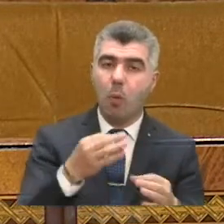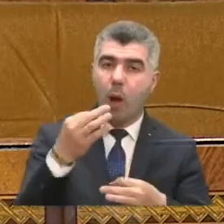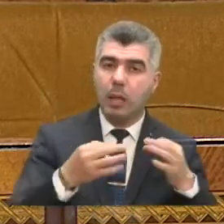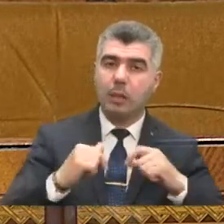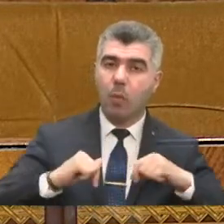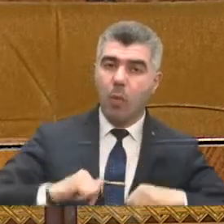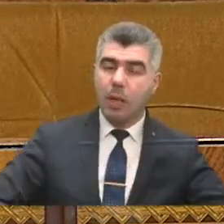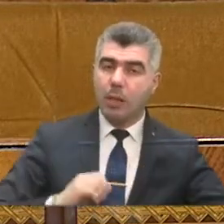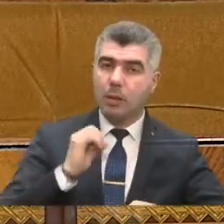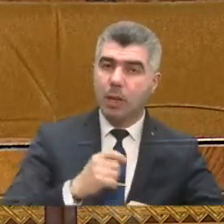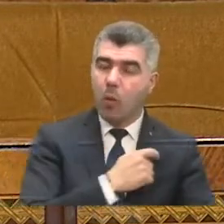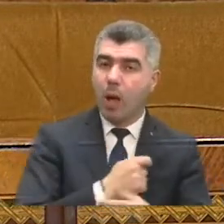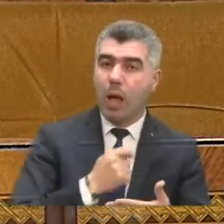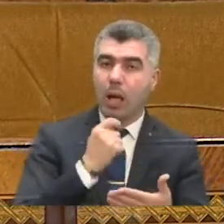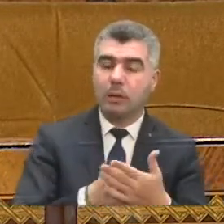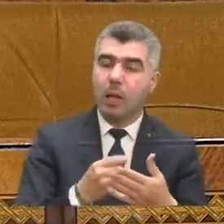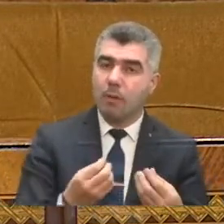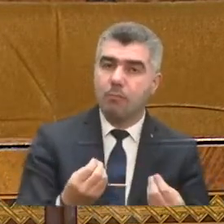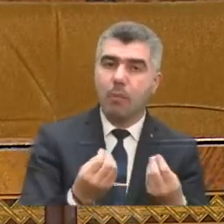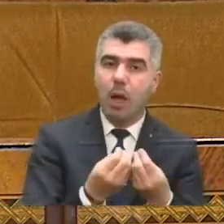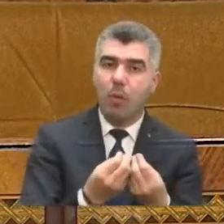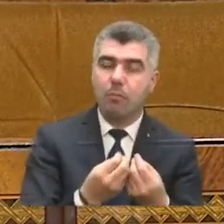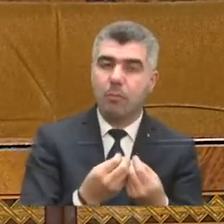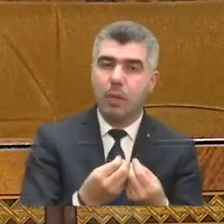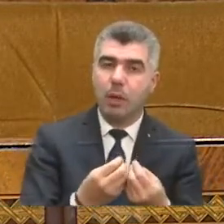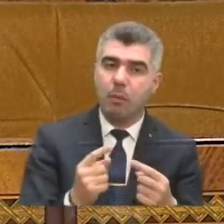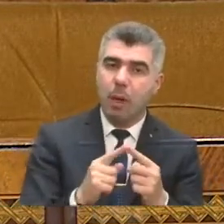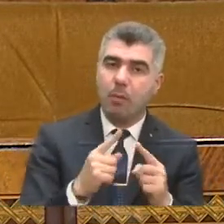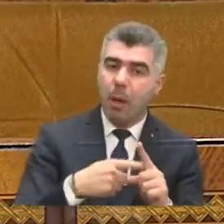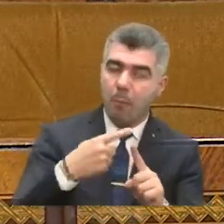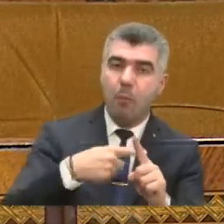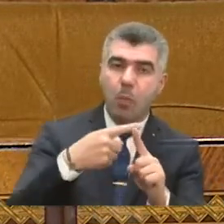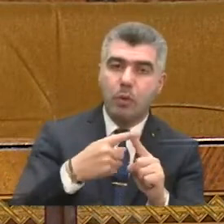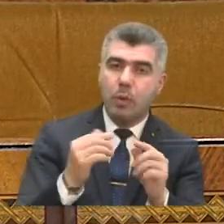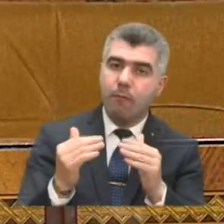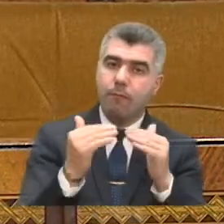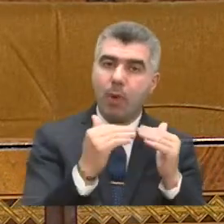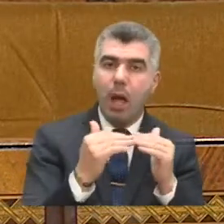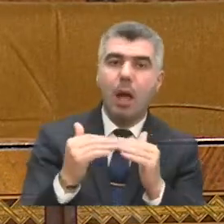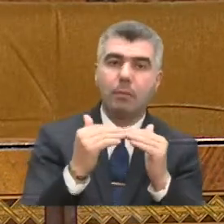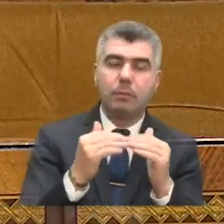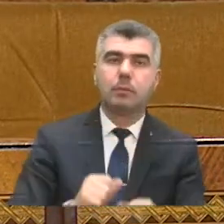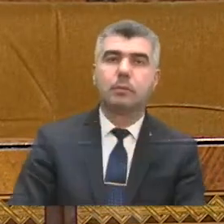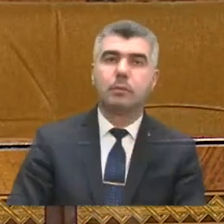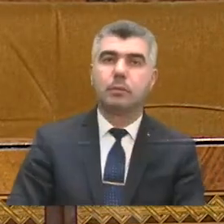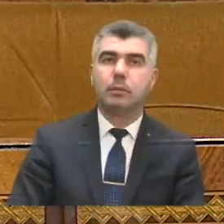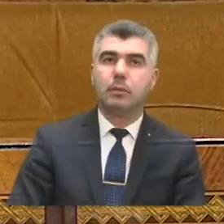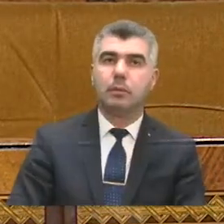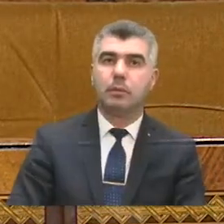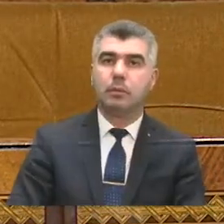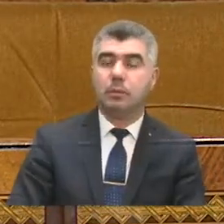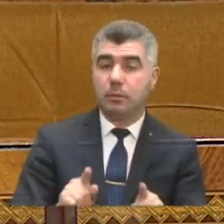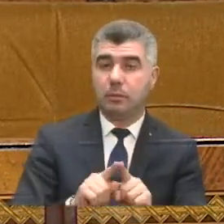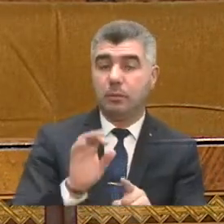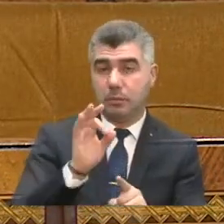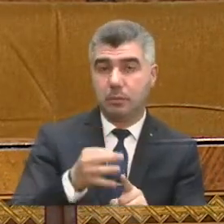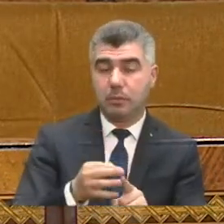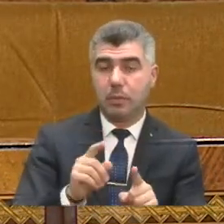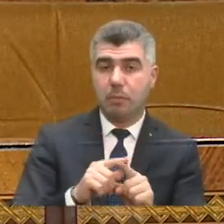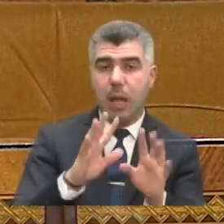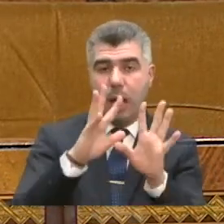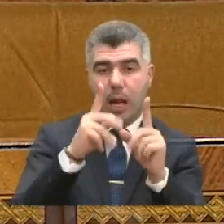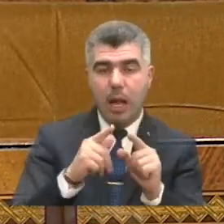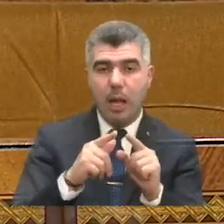العدل. لهذا يجب الرفع كذلك من التنسيق بين هذه الاجهزه وهذا الجهاز هذا. كذلك السيدة الوزيرة ما كنكرهوش أنكم ديروا واحد الرقم